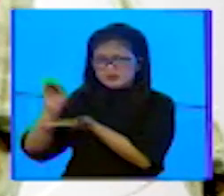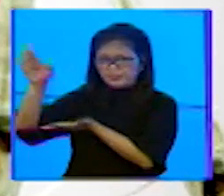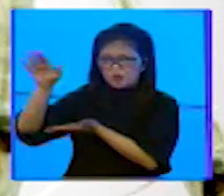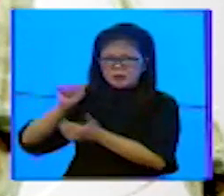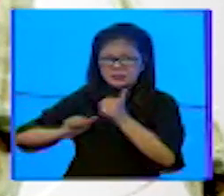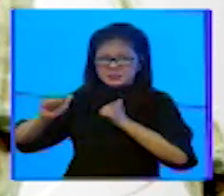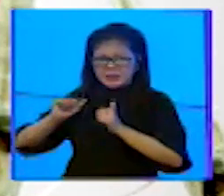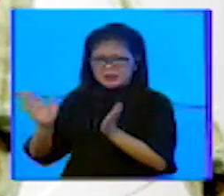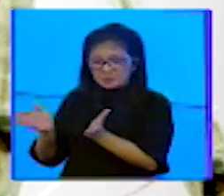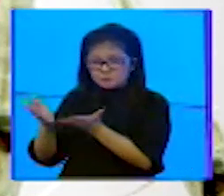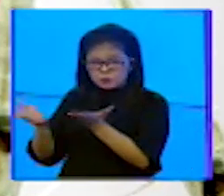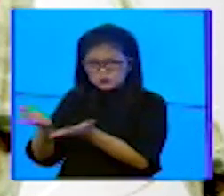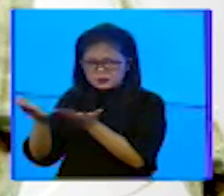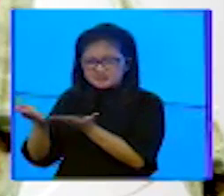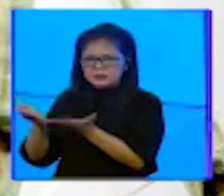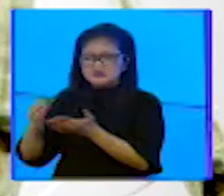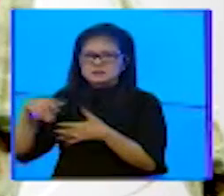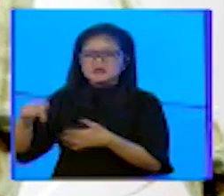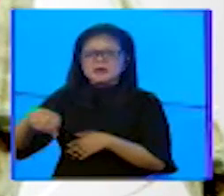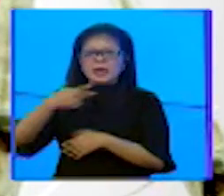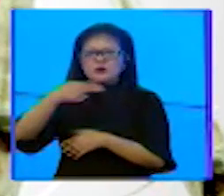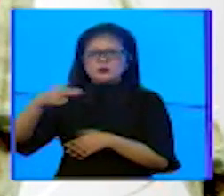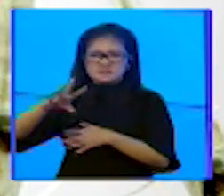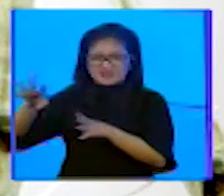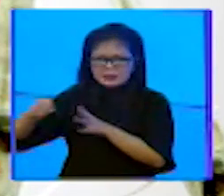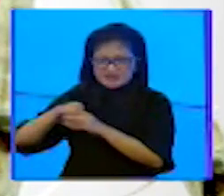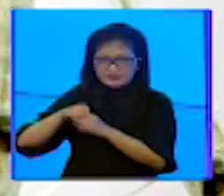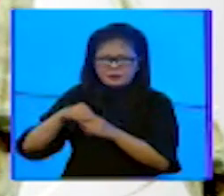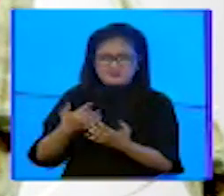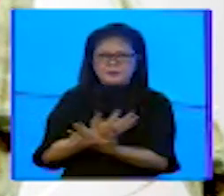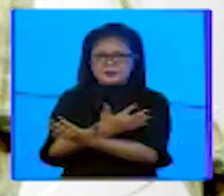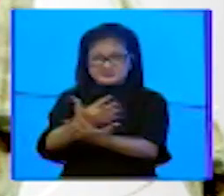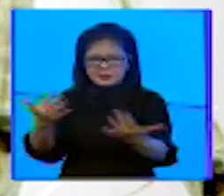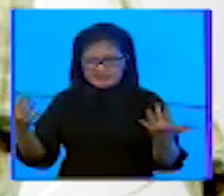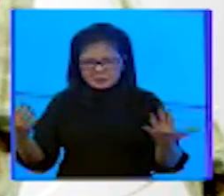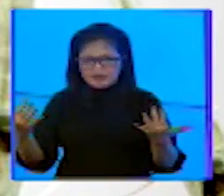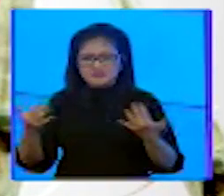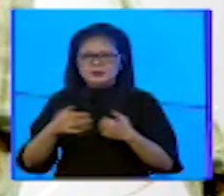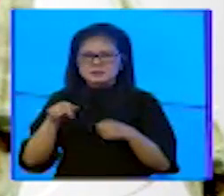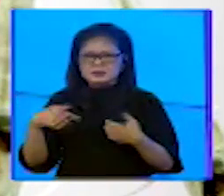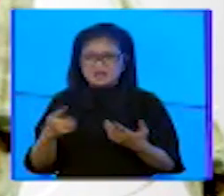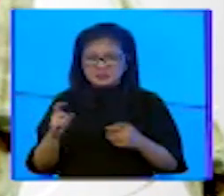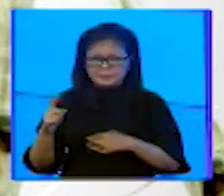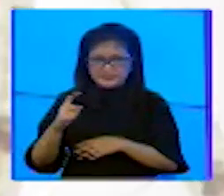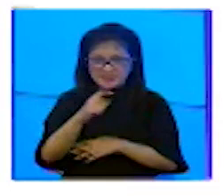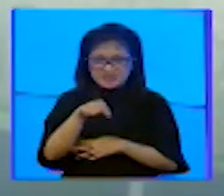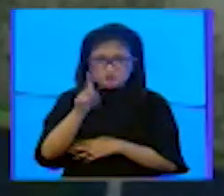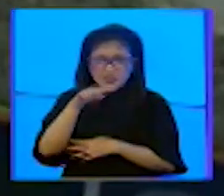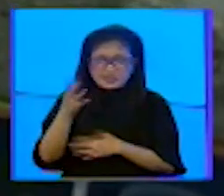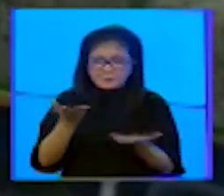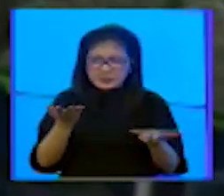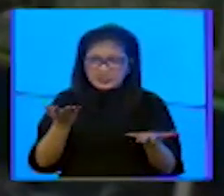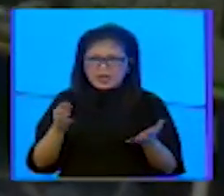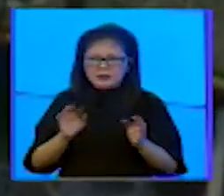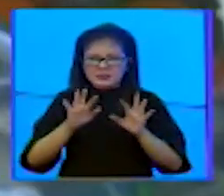pembudidayaan lobster dalam negeri dengan melibatkan masyarakat. Dan benih lobster harus diperoleh dari nelayan kecil.